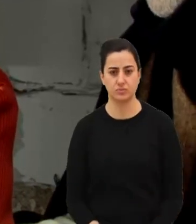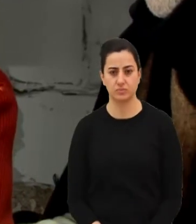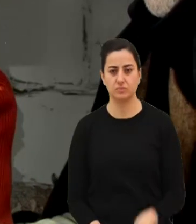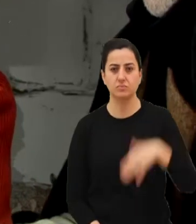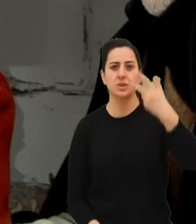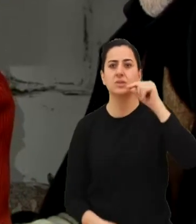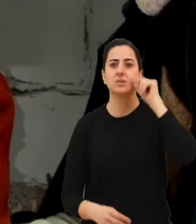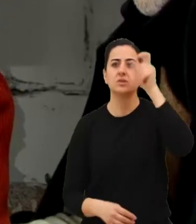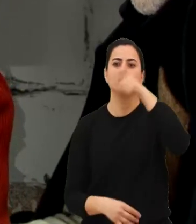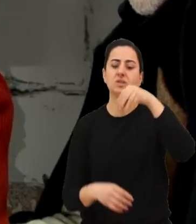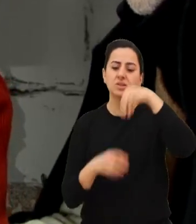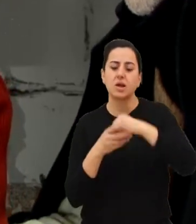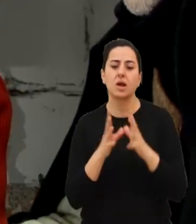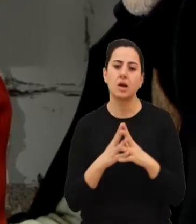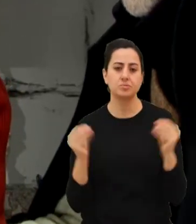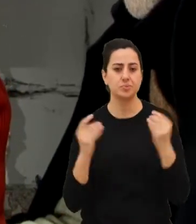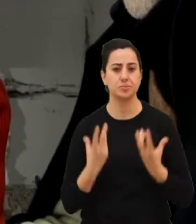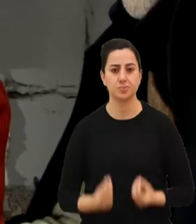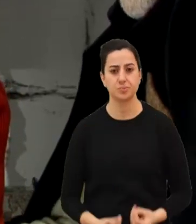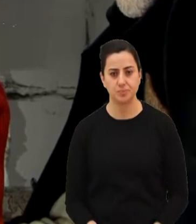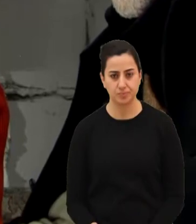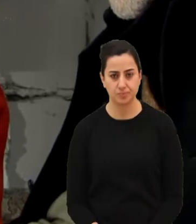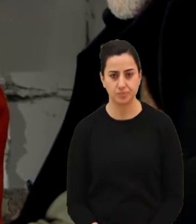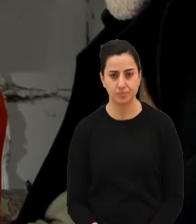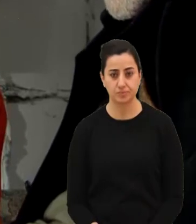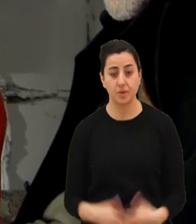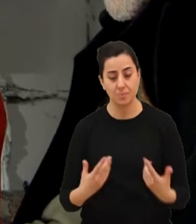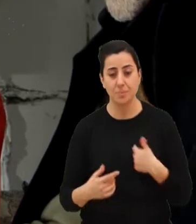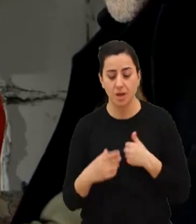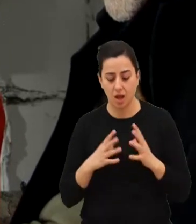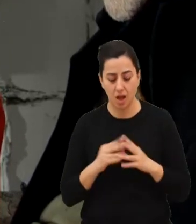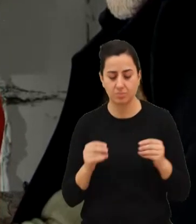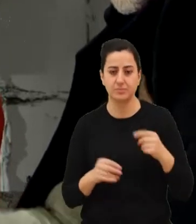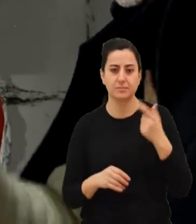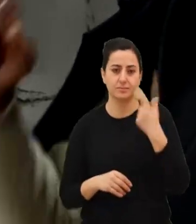başka insanların arasında kaybolurum belki. Hem ben kayboldukça